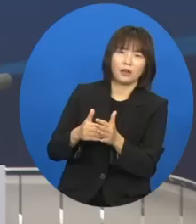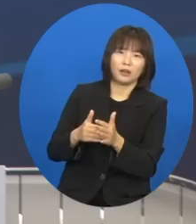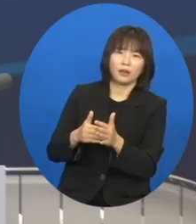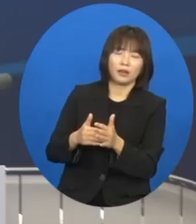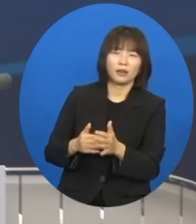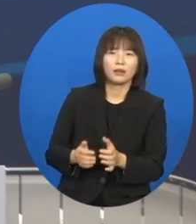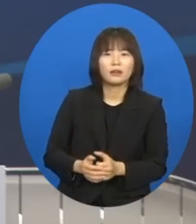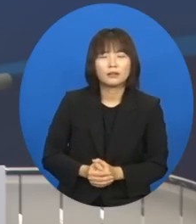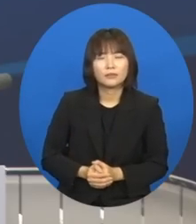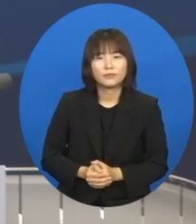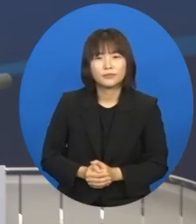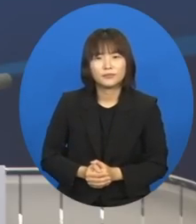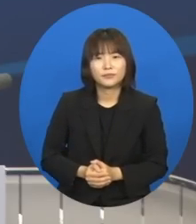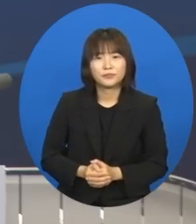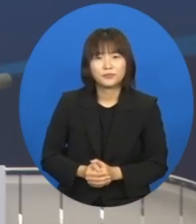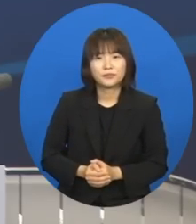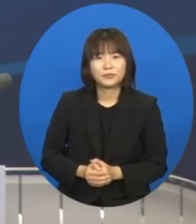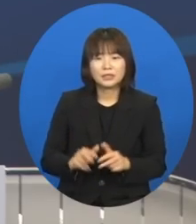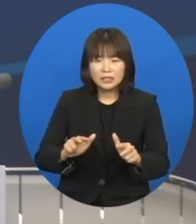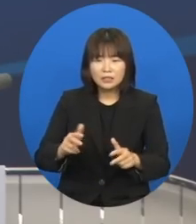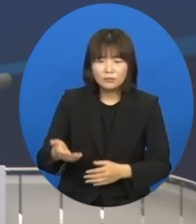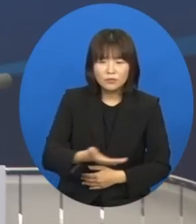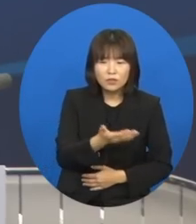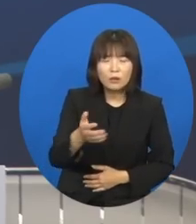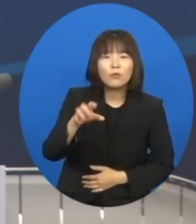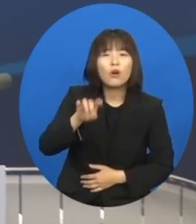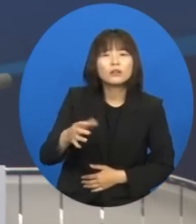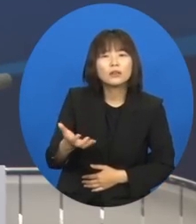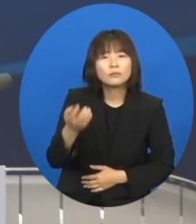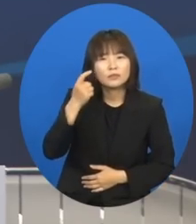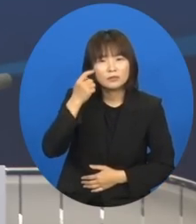여러분 지금 여러분 어디가 아프세요?